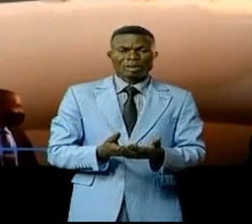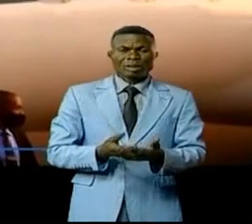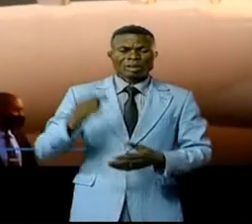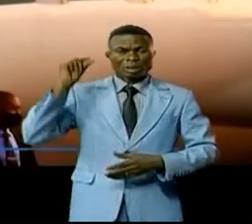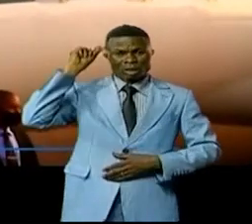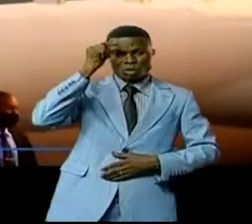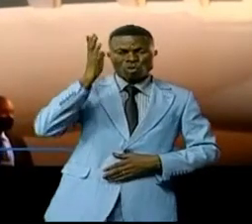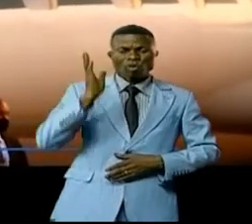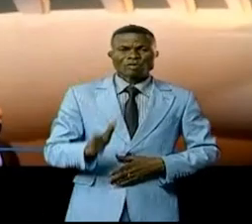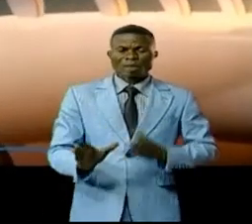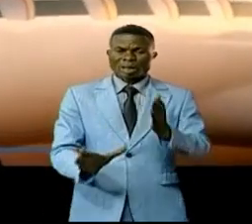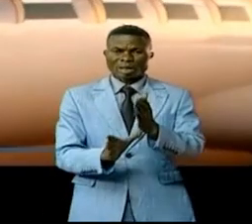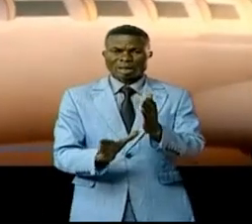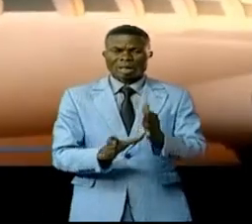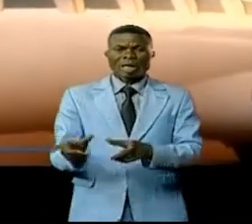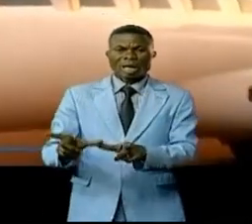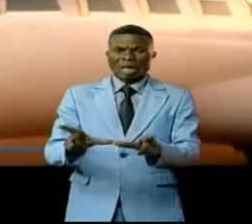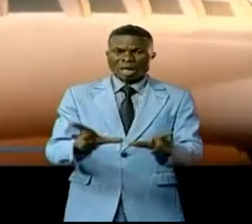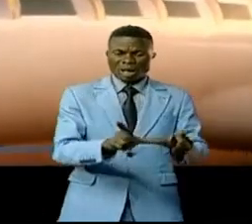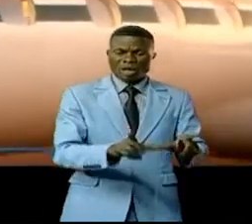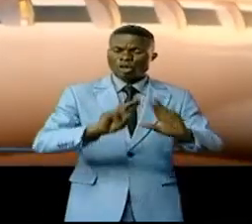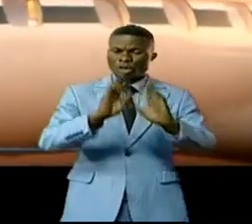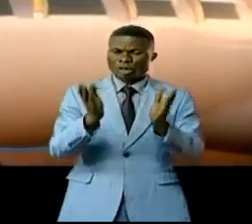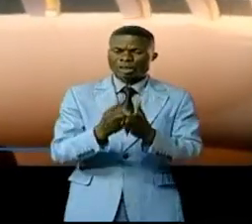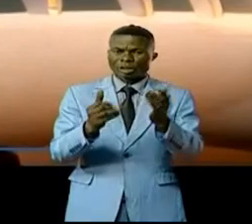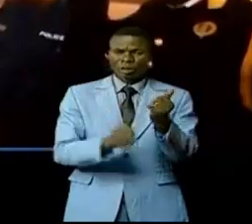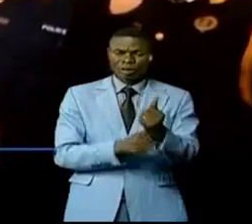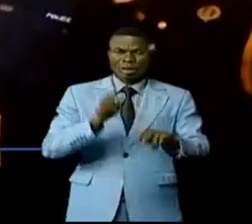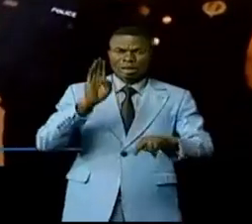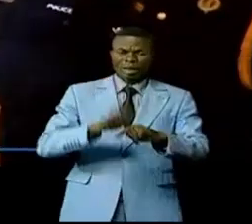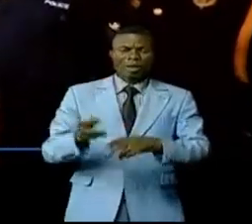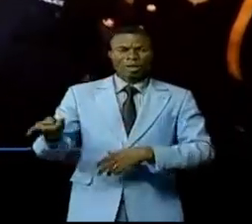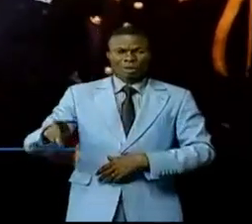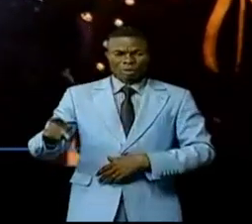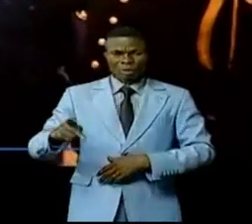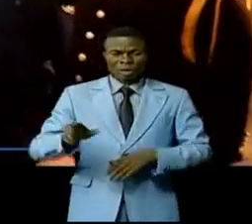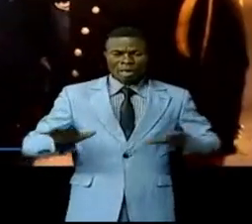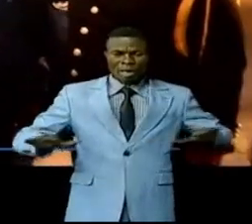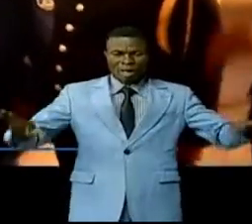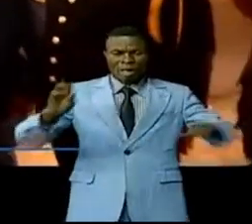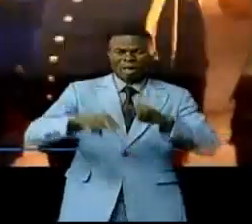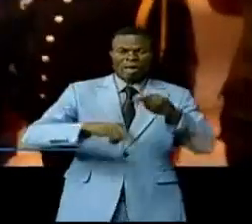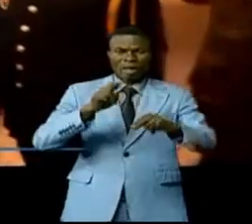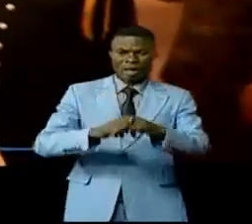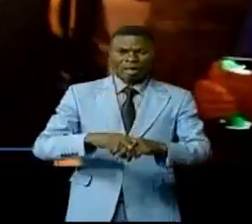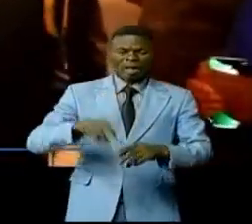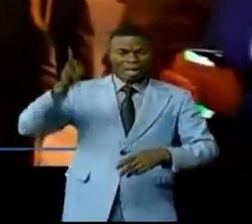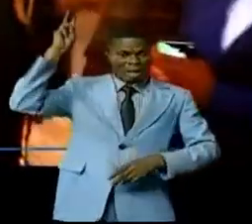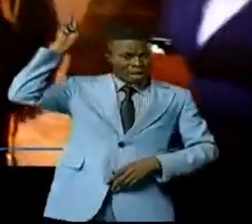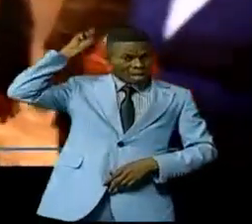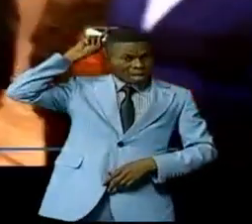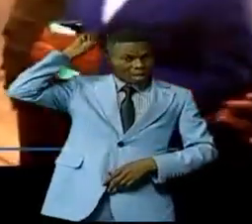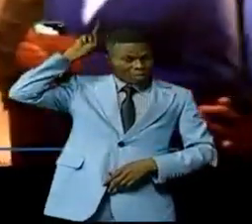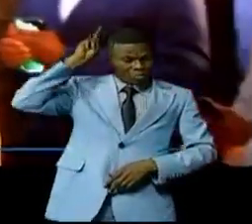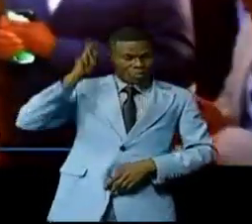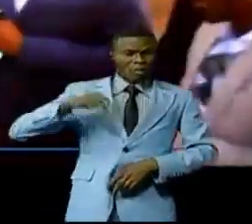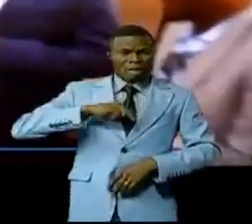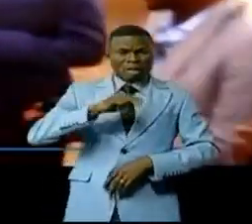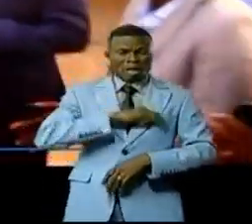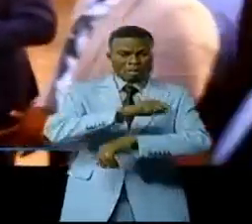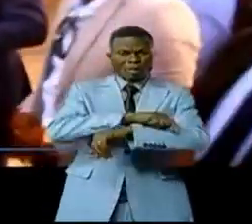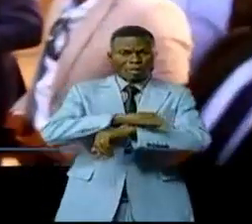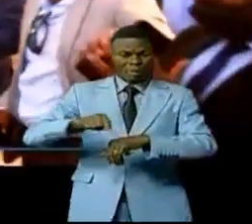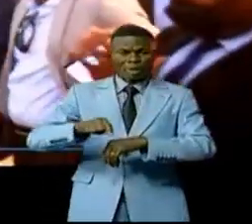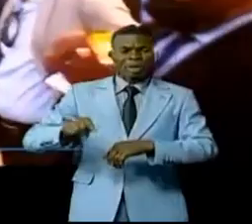gouverneure intérimaire du Lualaba et sa suite ont regagné la province par l'aéroport national de Kolwezi. quelques membres de l'exécutif